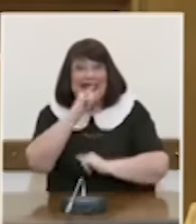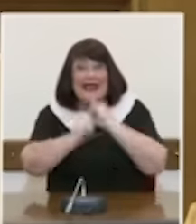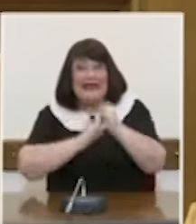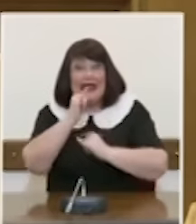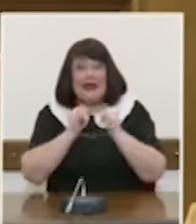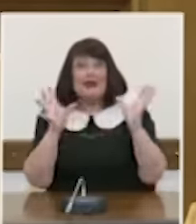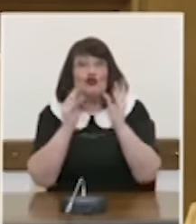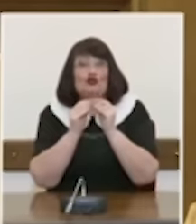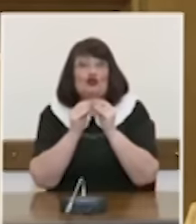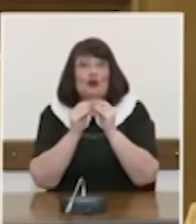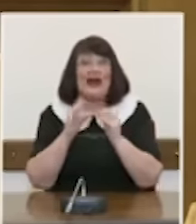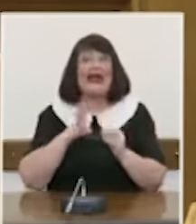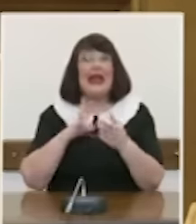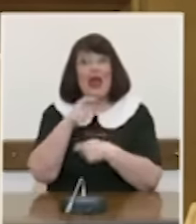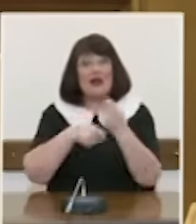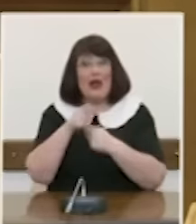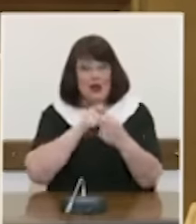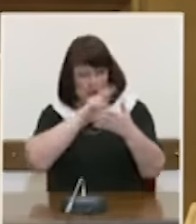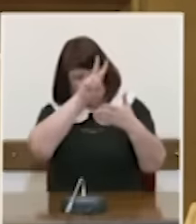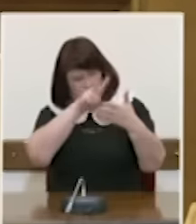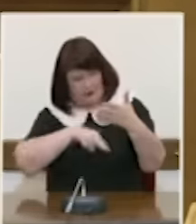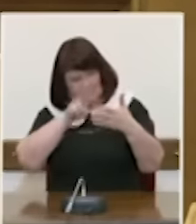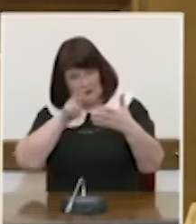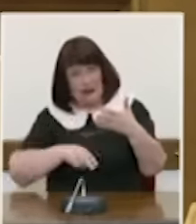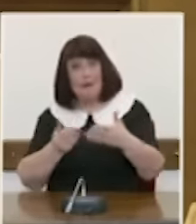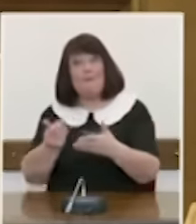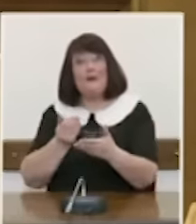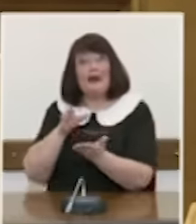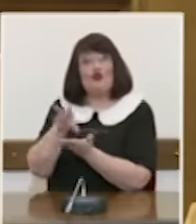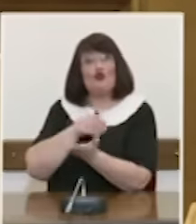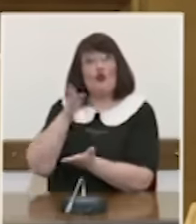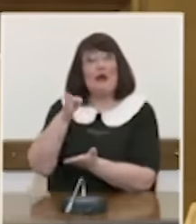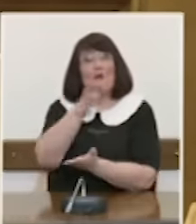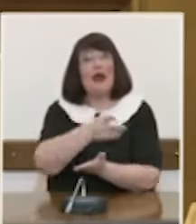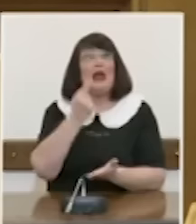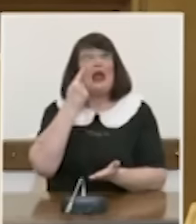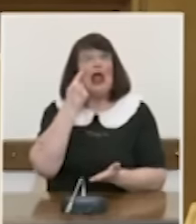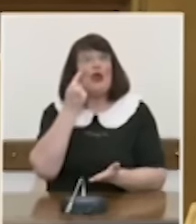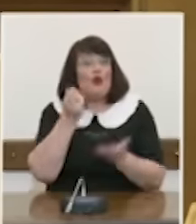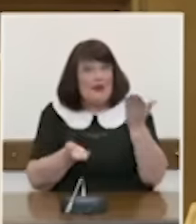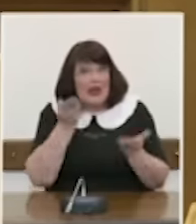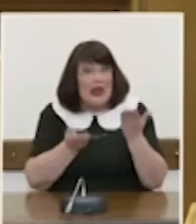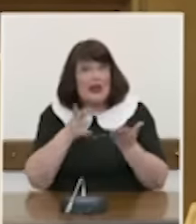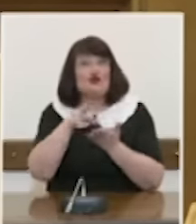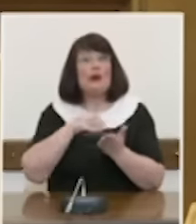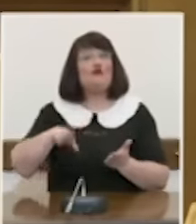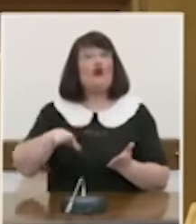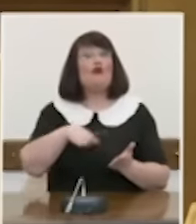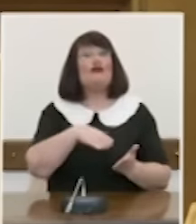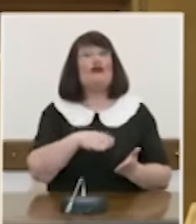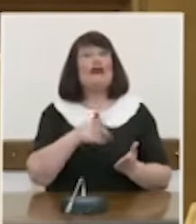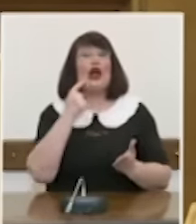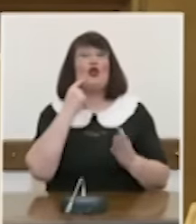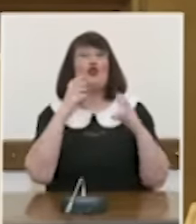τώρα, λέει, μπορούμε να μπαίνουμε εκεί πριν πάμε για ψώνια για να βλέπουμε ποιο σούπερ μάρκετ έχει πιο φθηνά την ντομάτα,